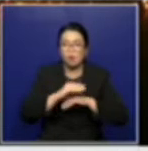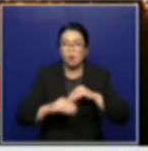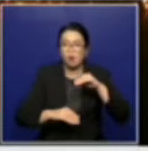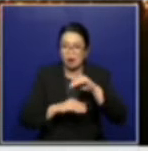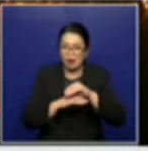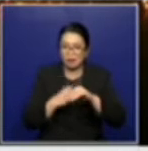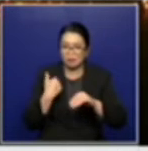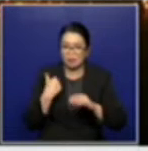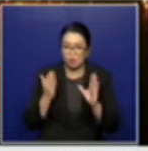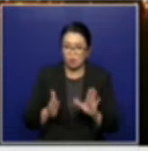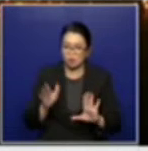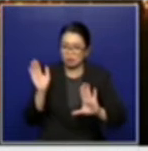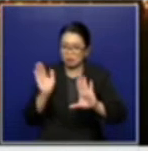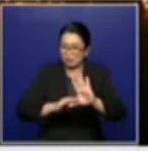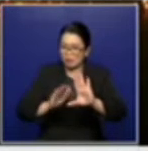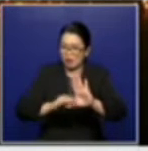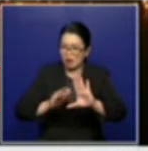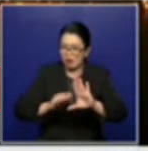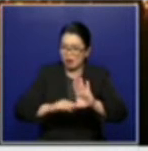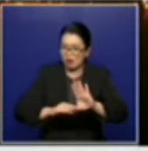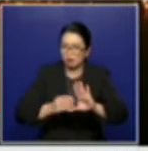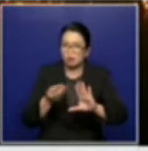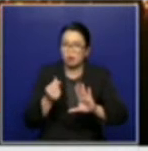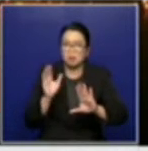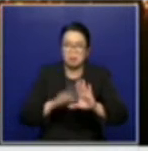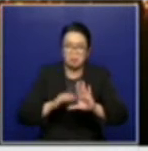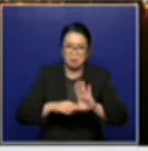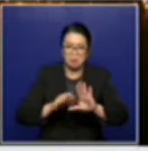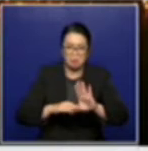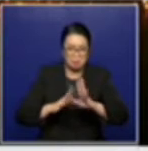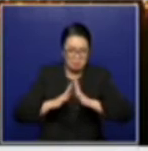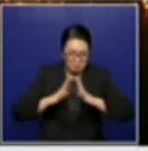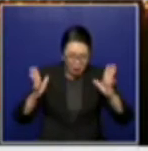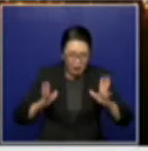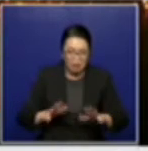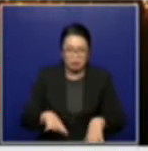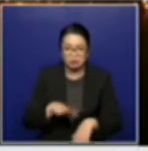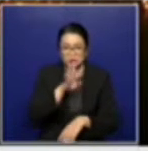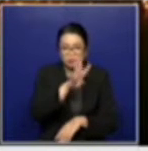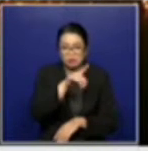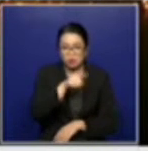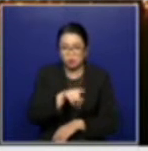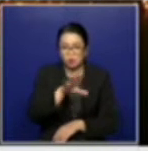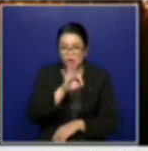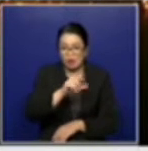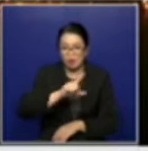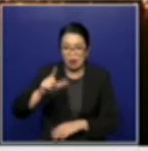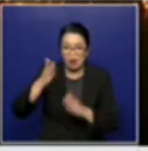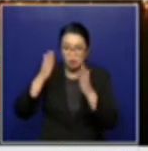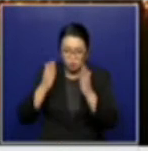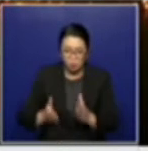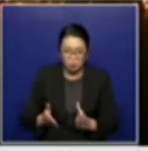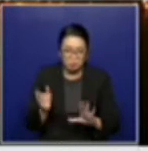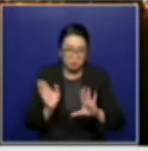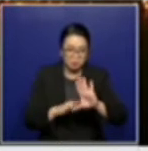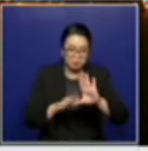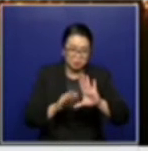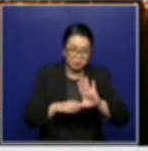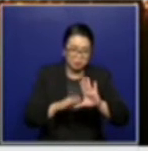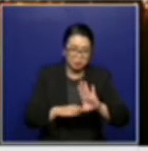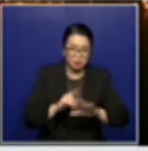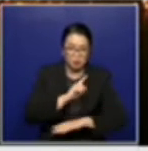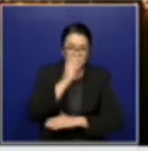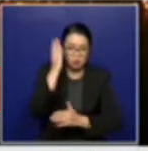ครับมีคนมาลงทะเบียนล้นทะลักถึง 4.9 ล้านคนในช่วงวัน